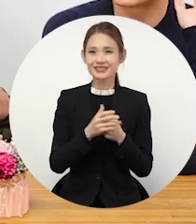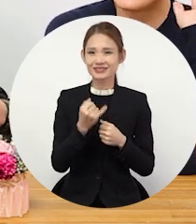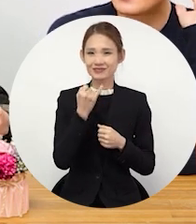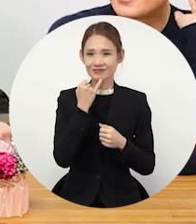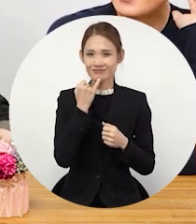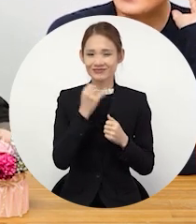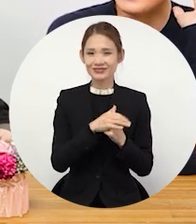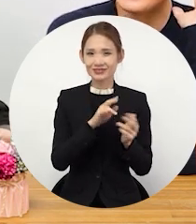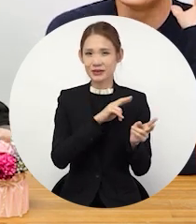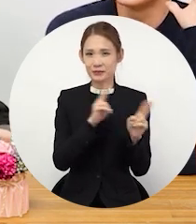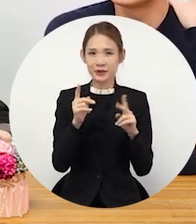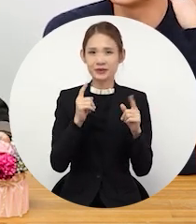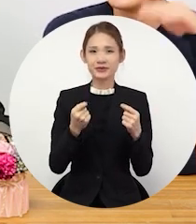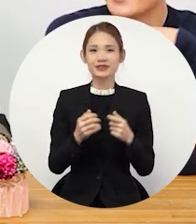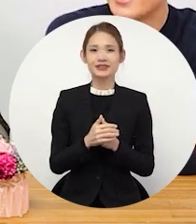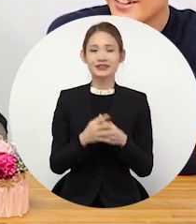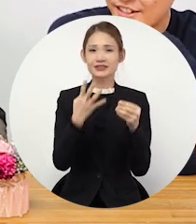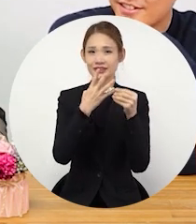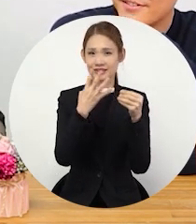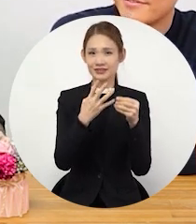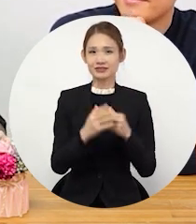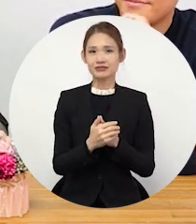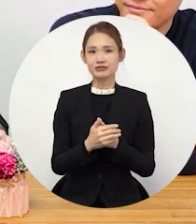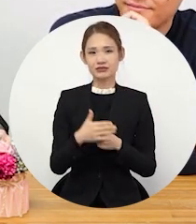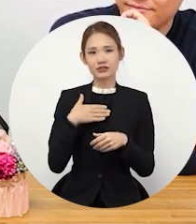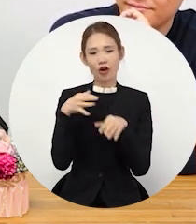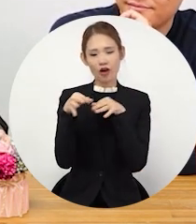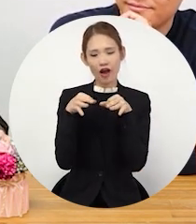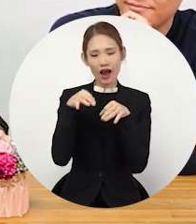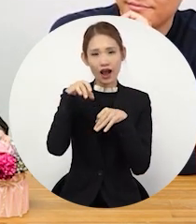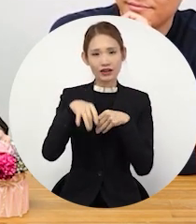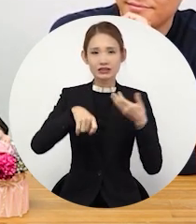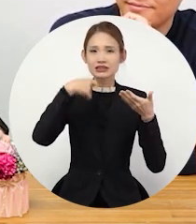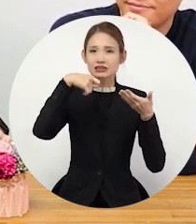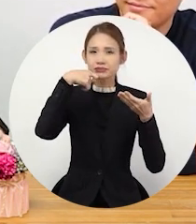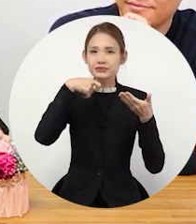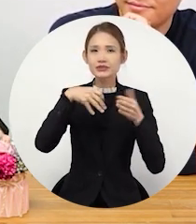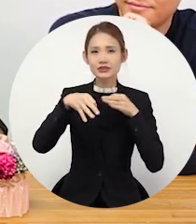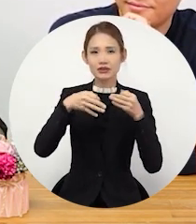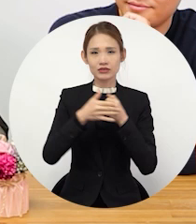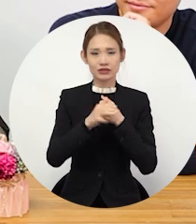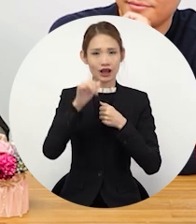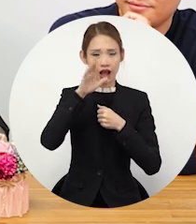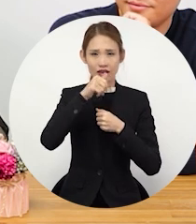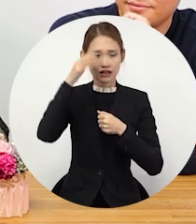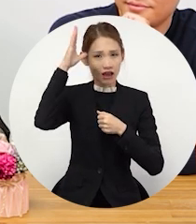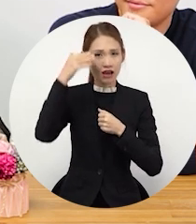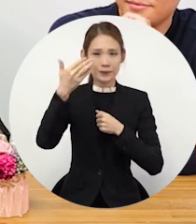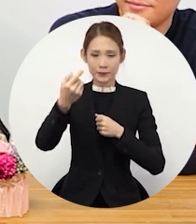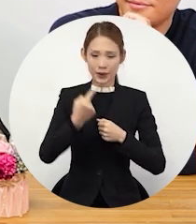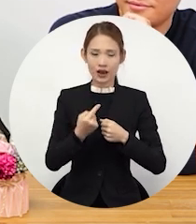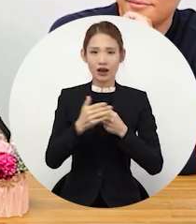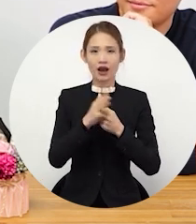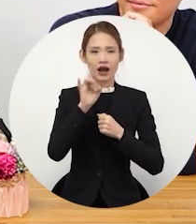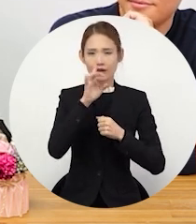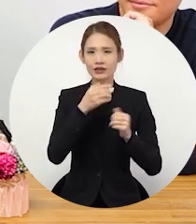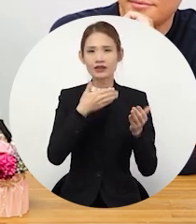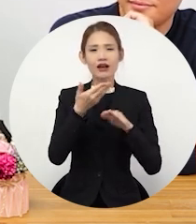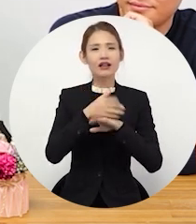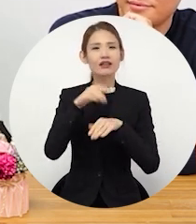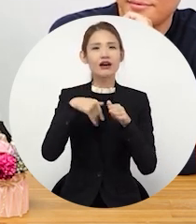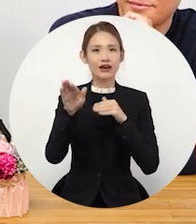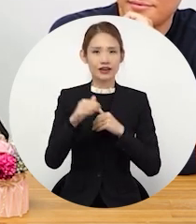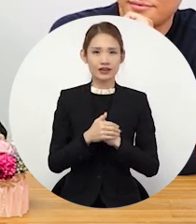네, 알겠습니다. 제 캐릭터 지금 다 살려서 가고 있습니다. 네네. 자, 4번. 저희 가게는 음식점이라 안내견 출입이 불가합니다. 다른 가게로